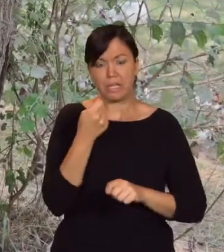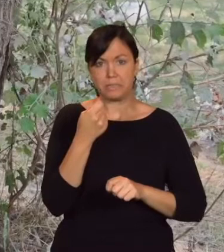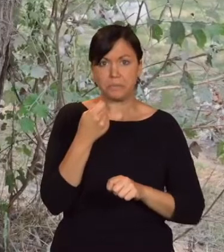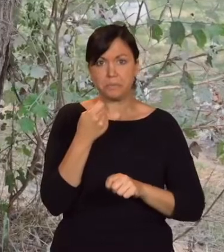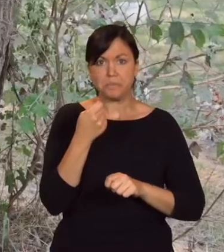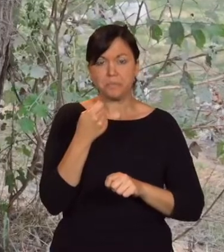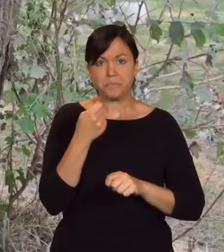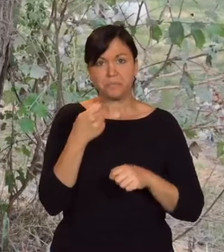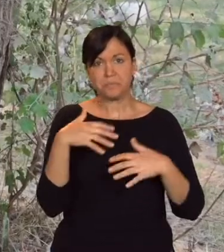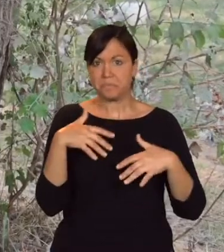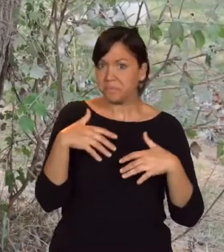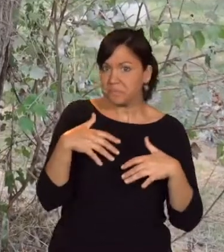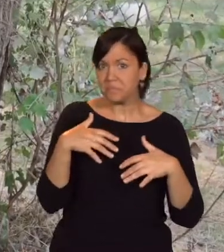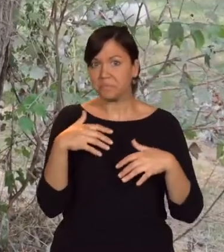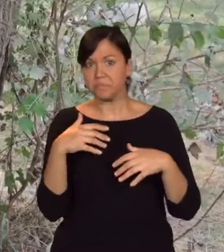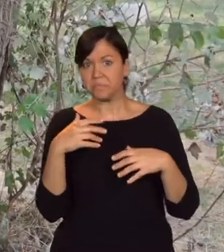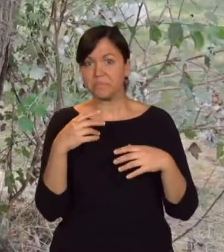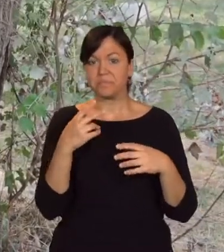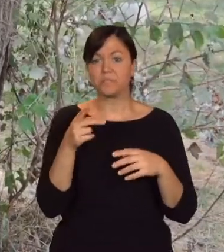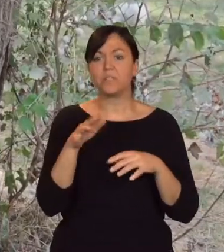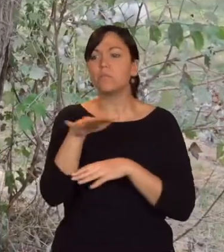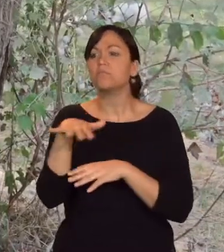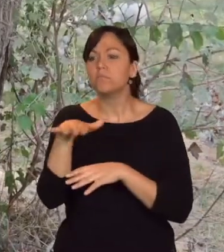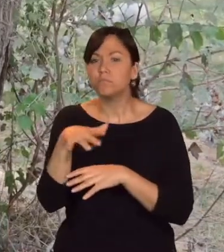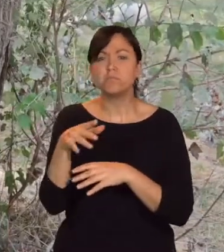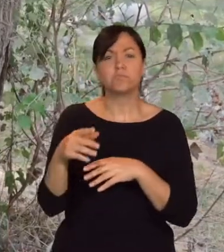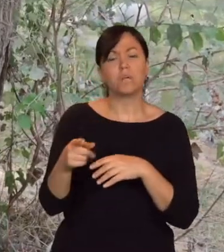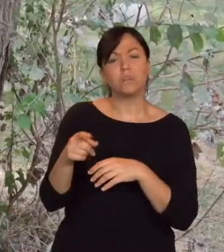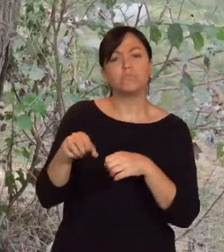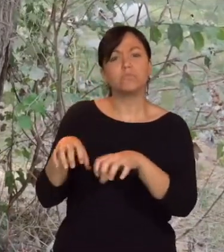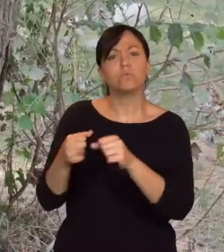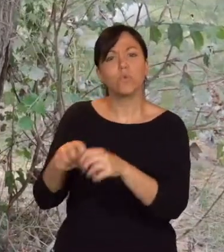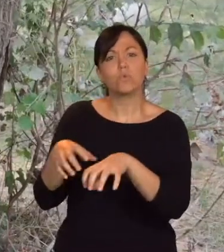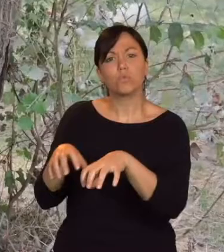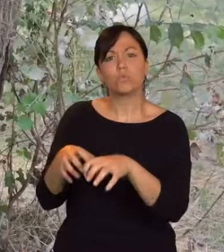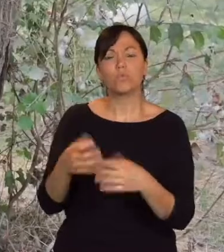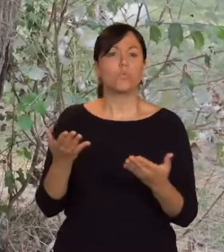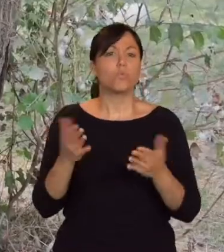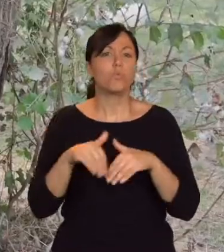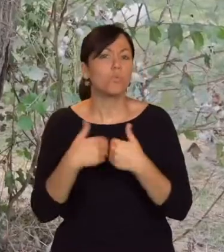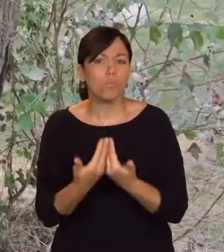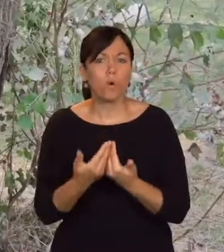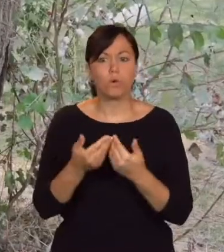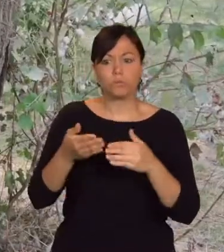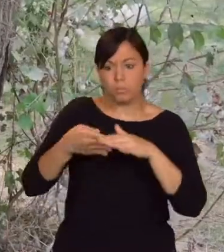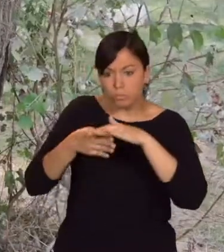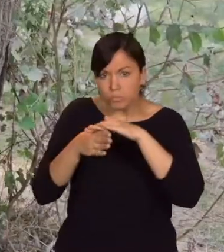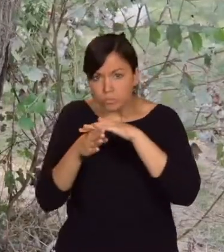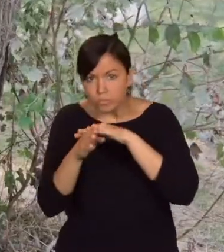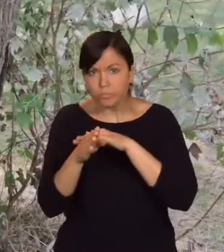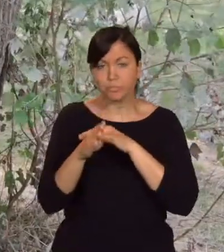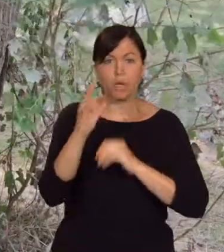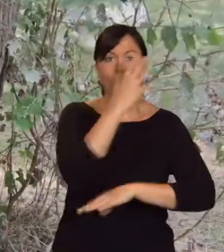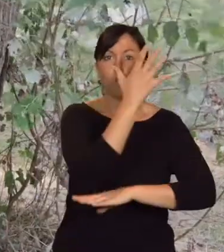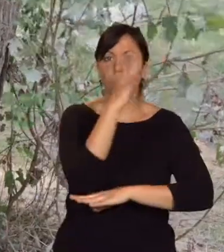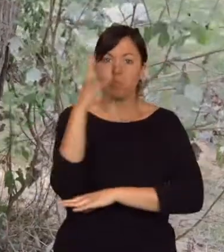miqueta així com prudents, no?, a veure on em portaran, què em faran fer, i va ser com començar a entrar al bosc i cada cop doncs,